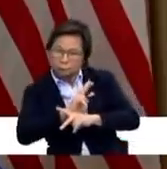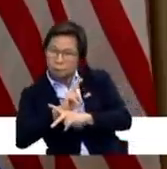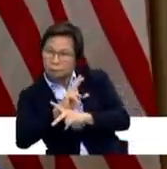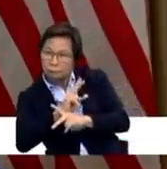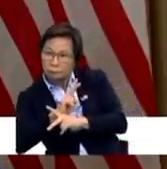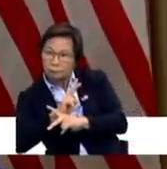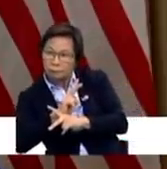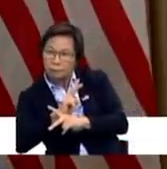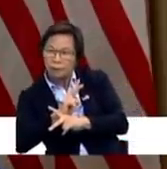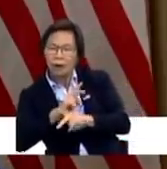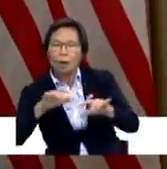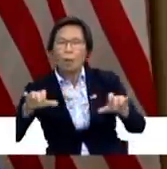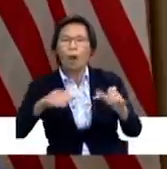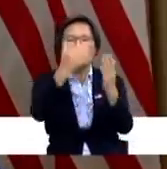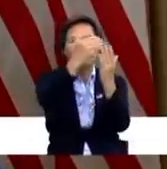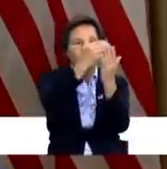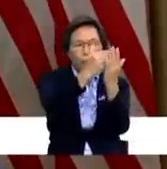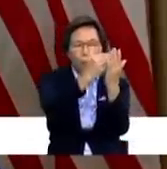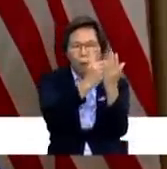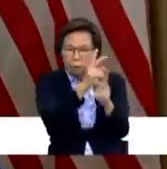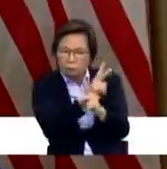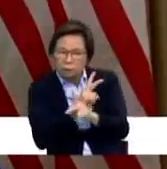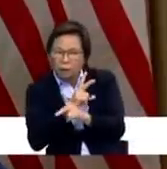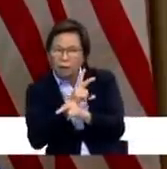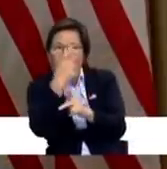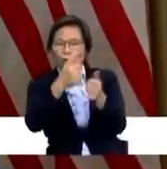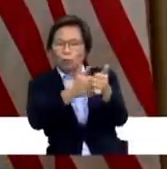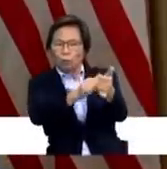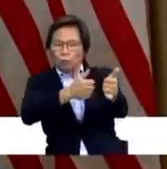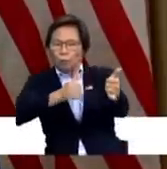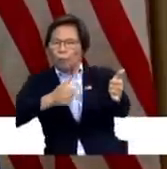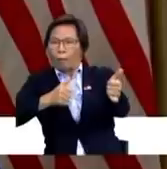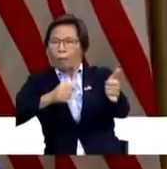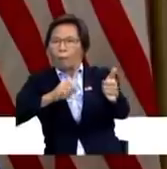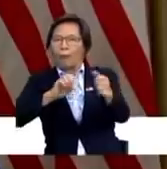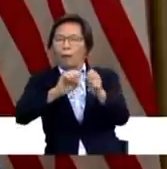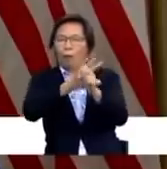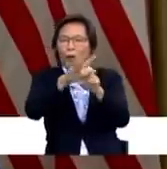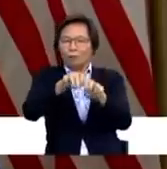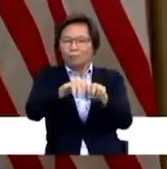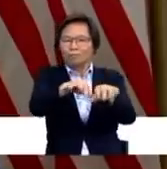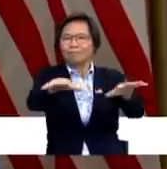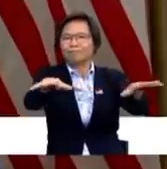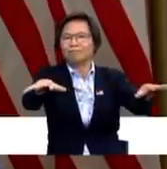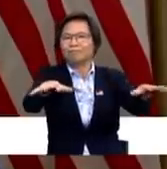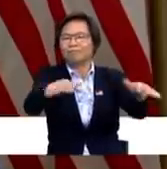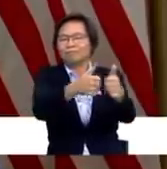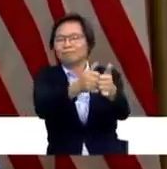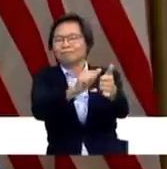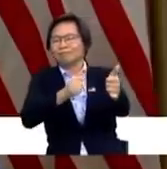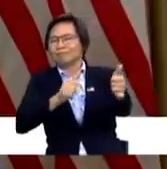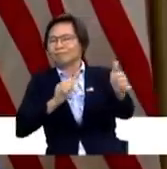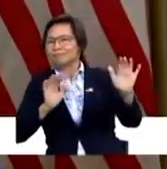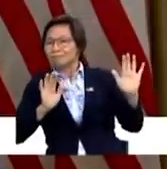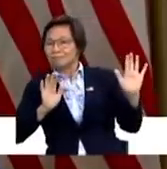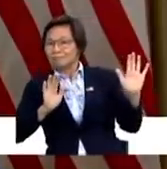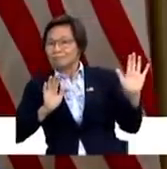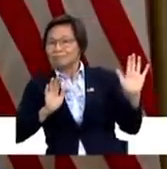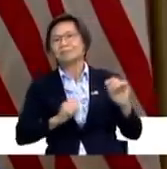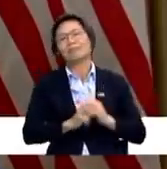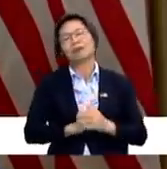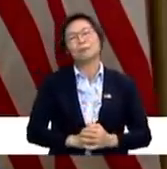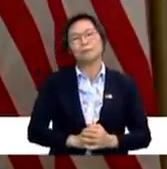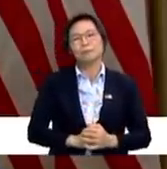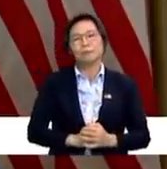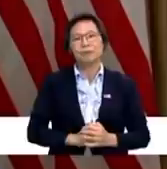telah mengambil langkah berjaga-jaga untuk mencegah penularan baris ini di dalam pada